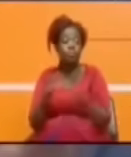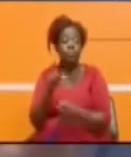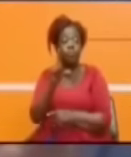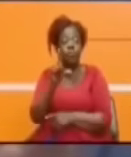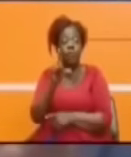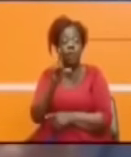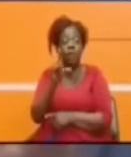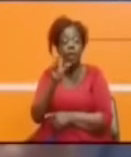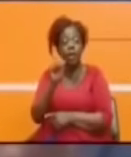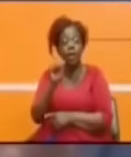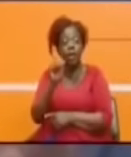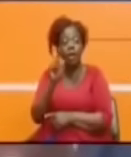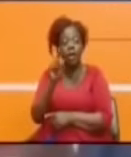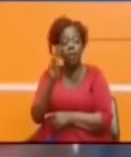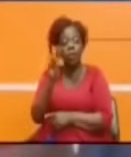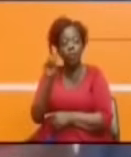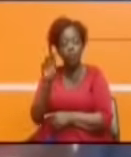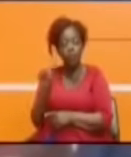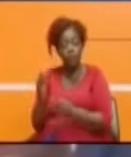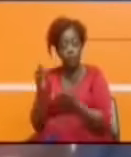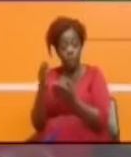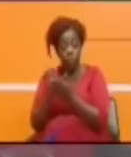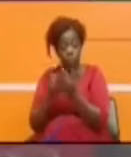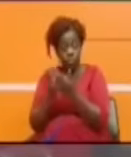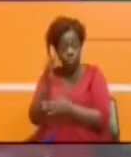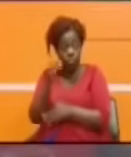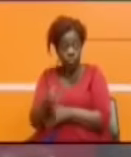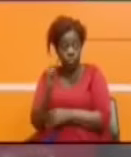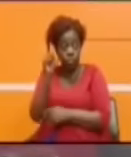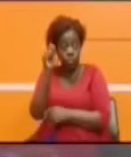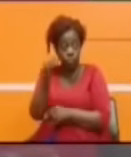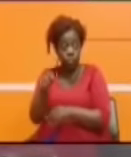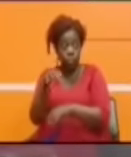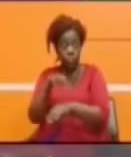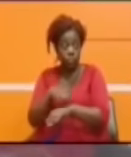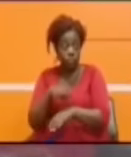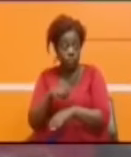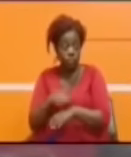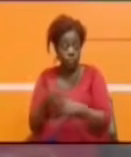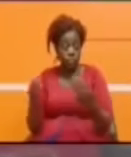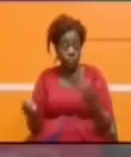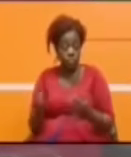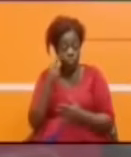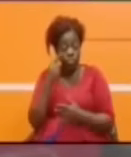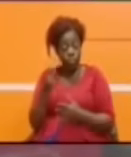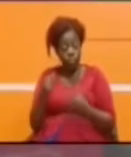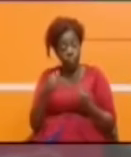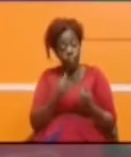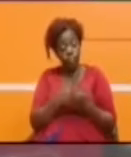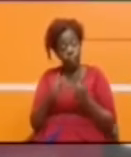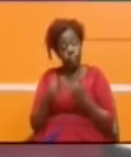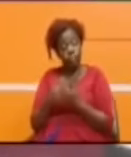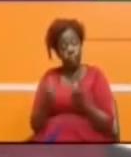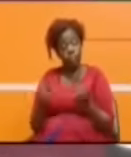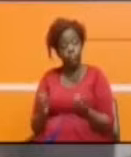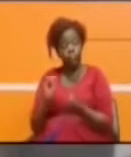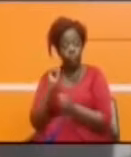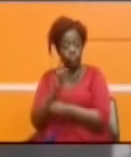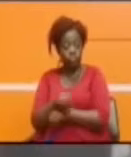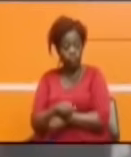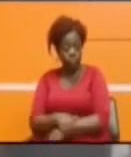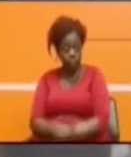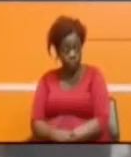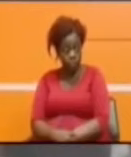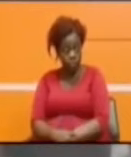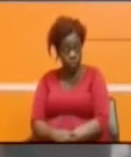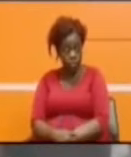balakwena nti kuba baayitanga eno okuva etoro ne batuuka emagamaga nga wano we babasa basanga ne babalwanyisa ne basanyizibwawo.